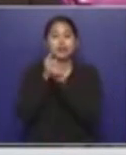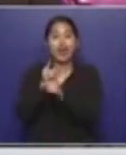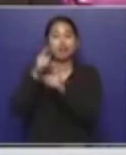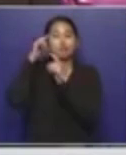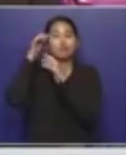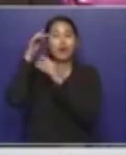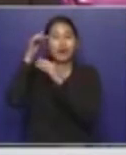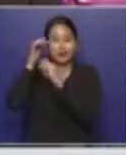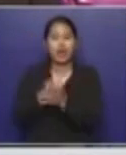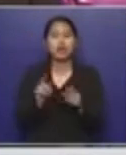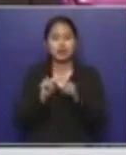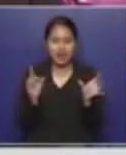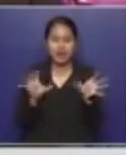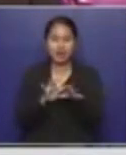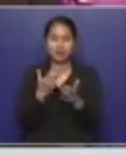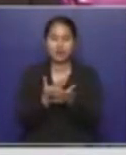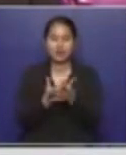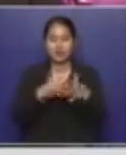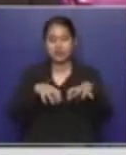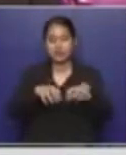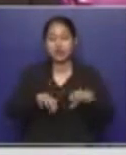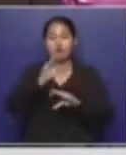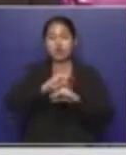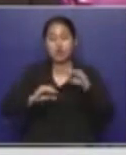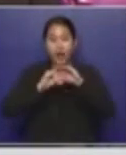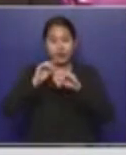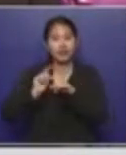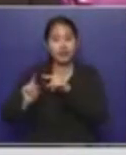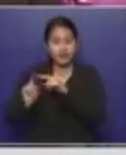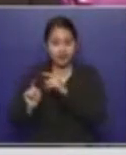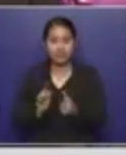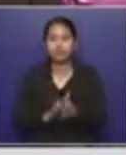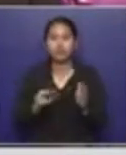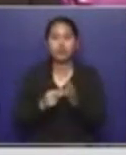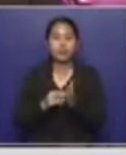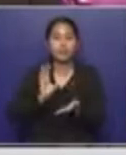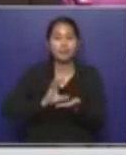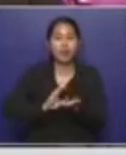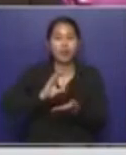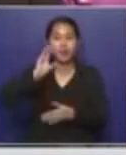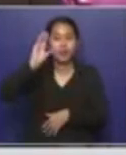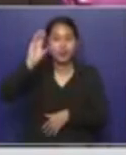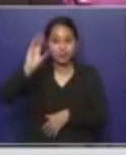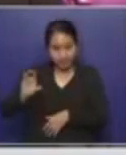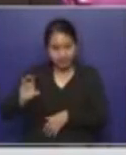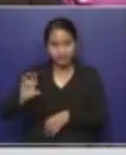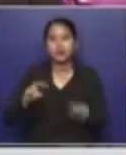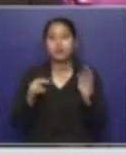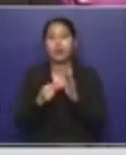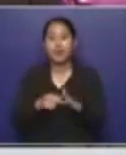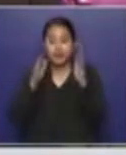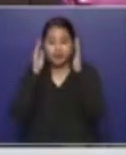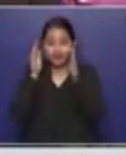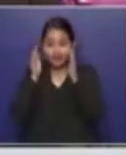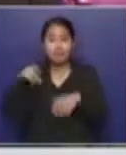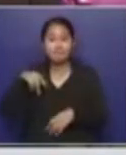ครั้งการจัดสรรงบประมาณโครงการก็ไปตกอยู่ในกลุ่มทุนอันนี้ไม่ทราบว่าเป็นความตั้งใจหรือผลพลอย